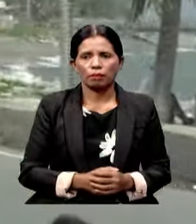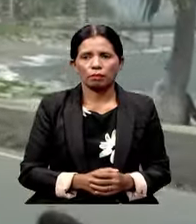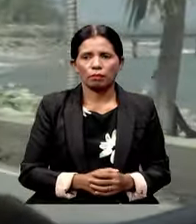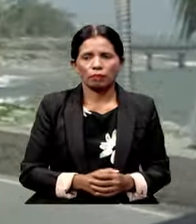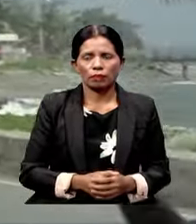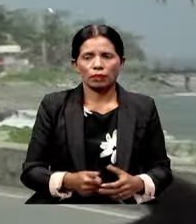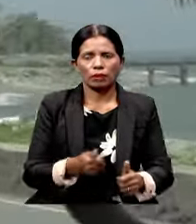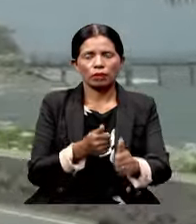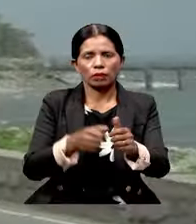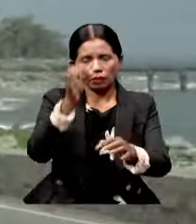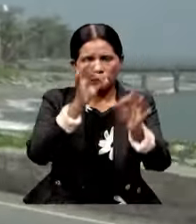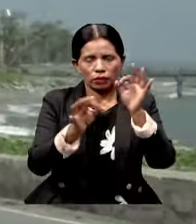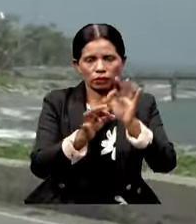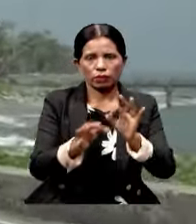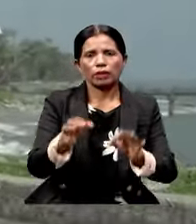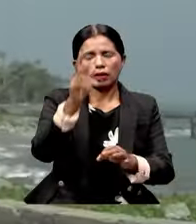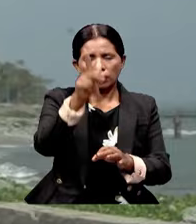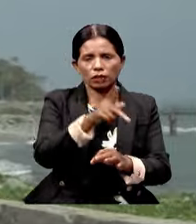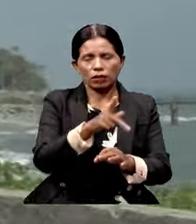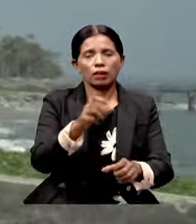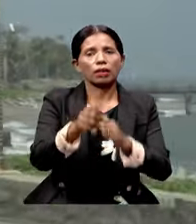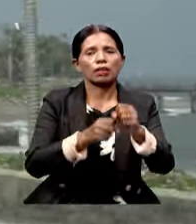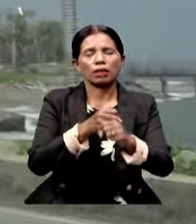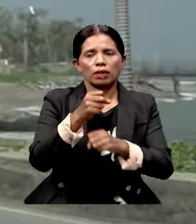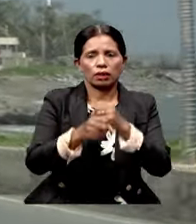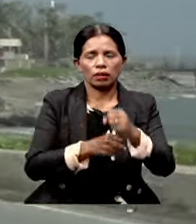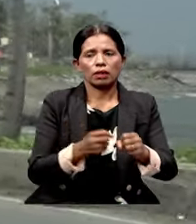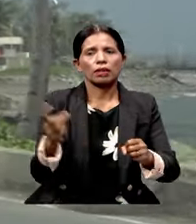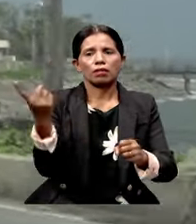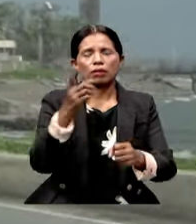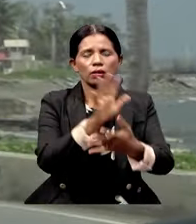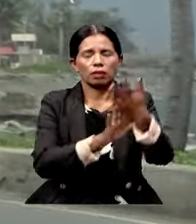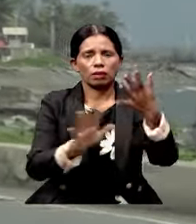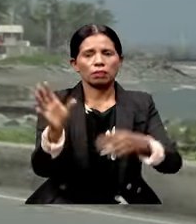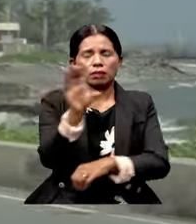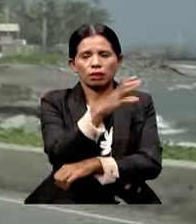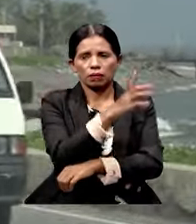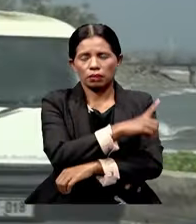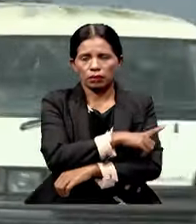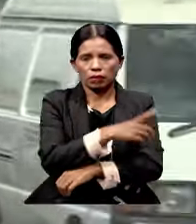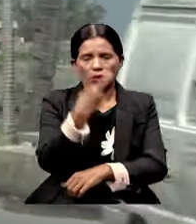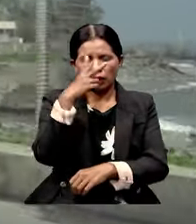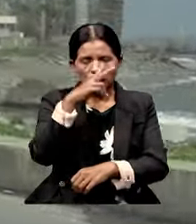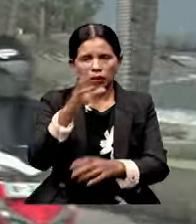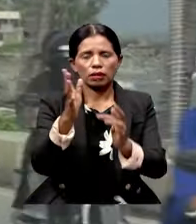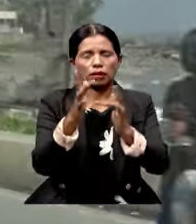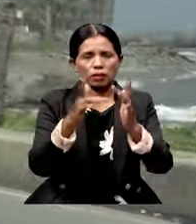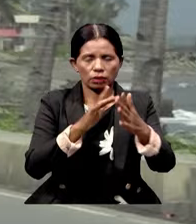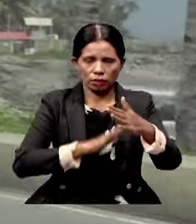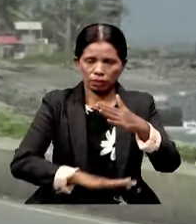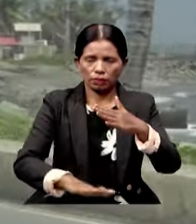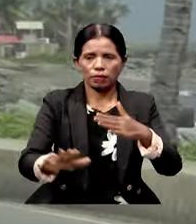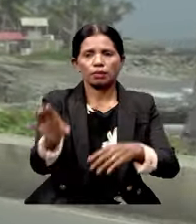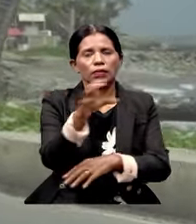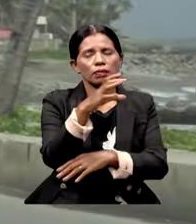Tuir fiera katolika, tinan-tinan sarani katolika, sempre celebra lorong Natal, hodi hanoin hikas, kosokuan jejus morish mai.